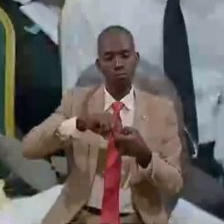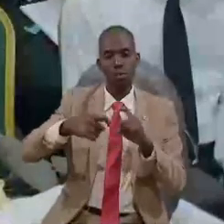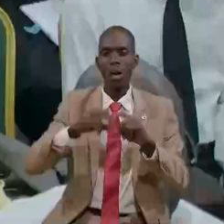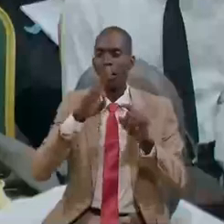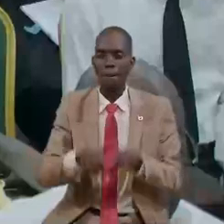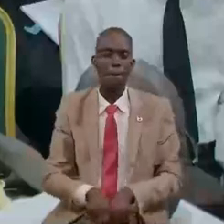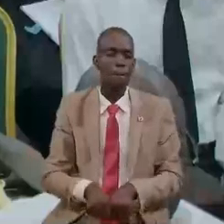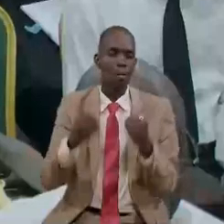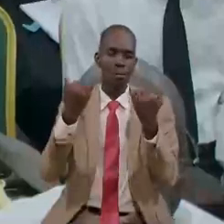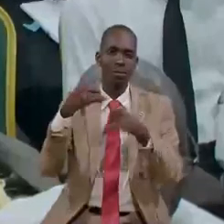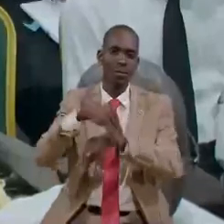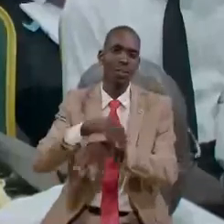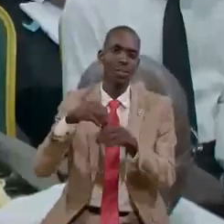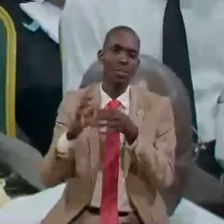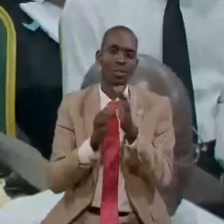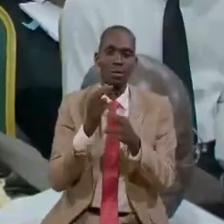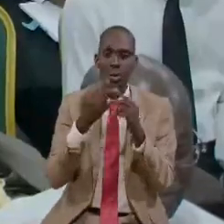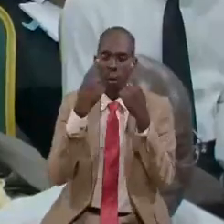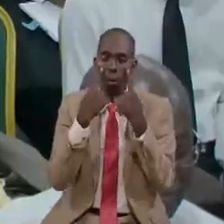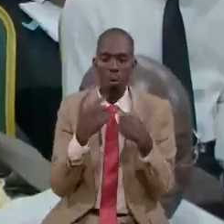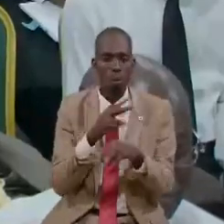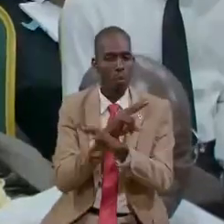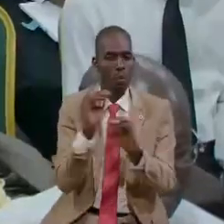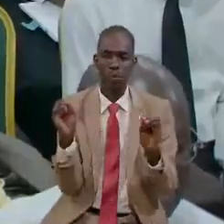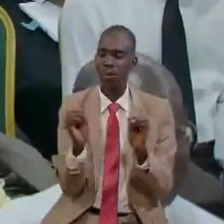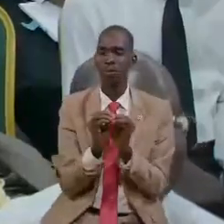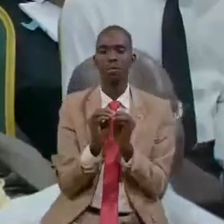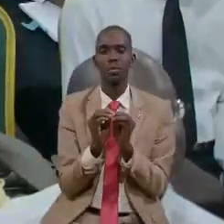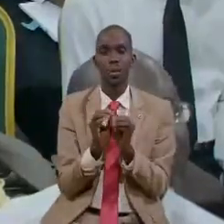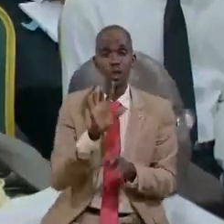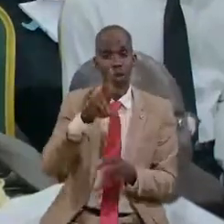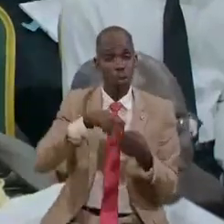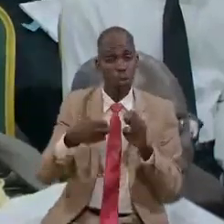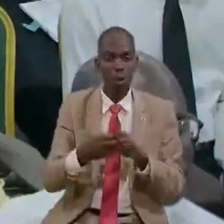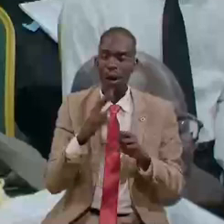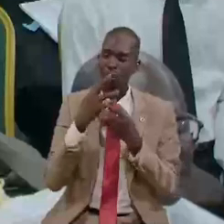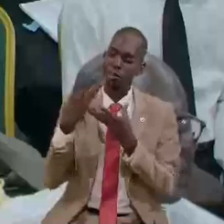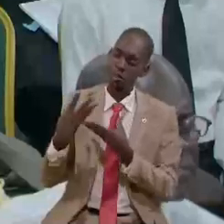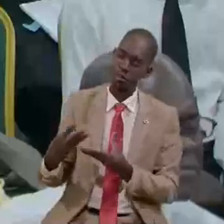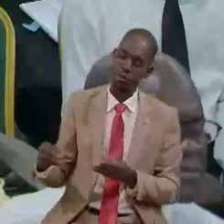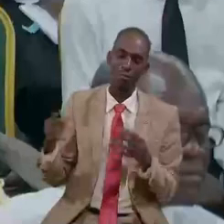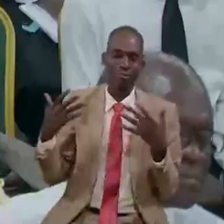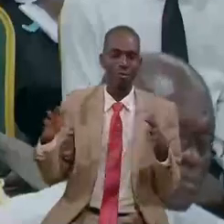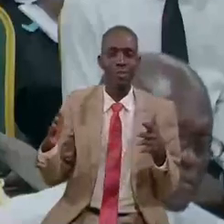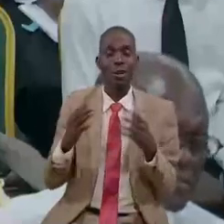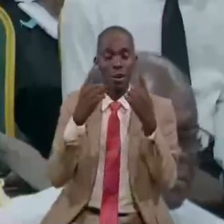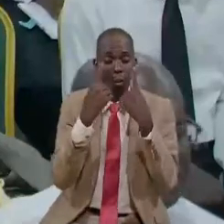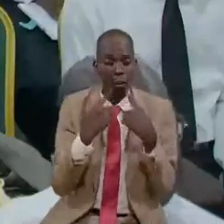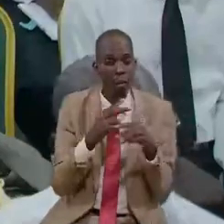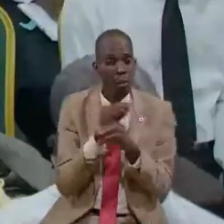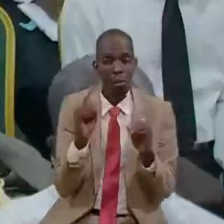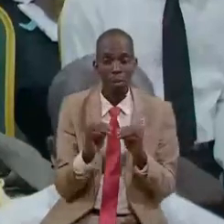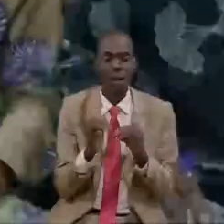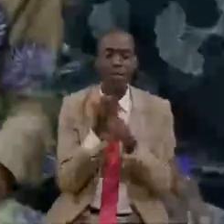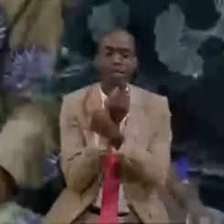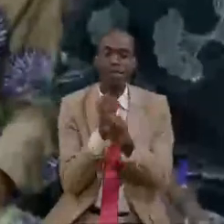soir. Ne pleure point. Vos problèmes sont résolus. Ne pleure point. Le salut est